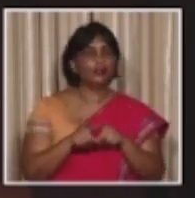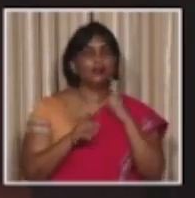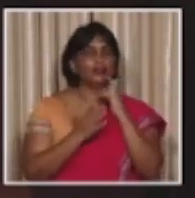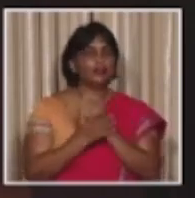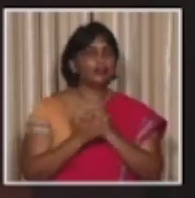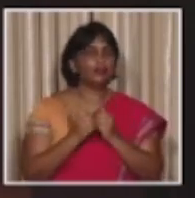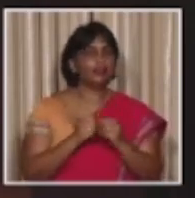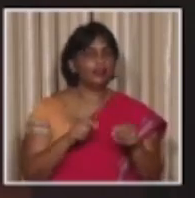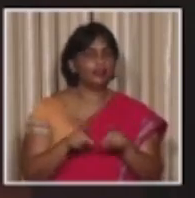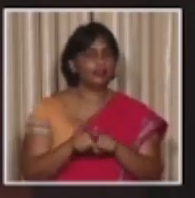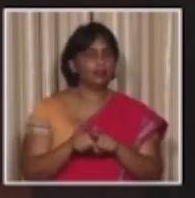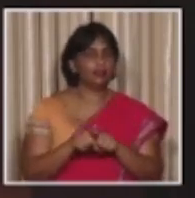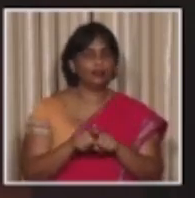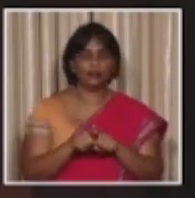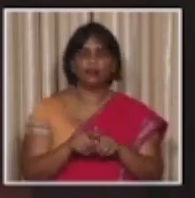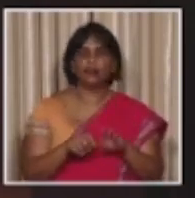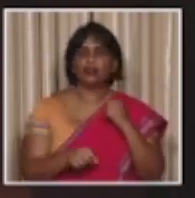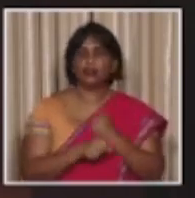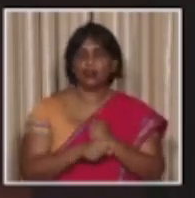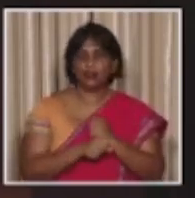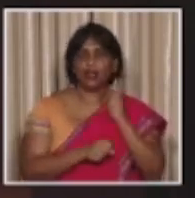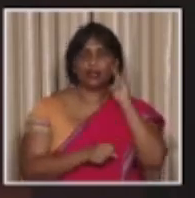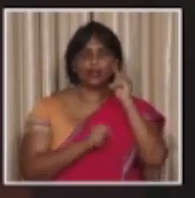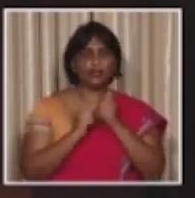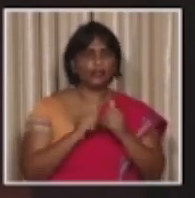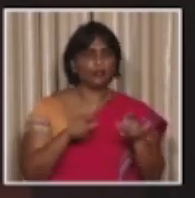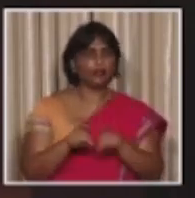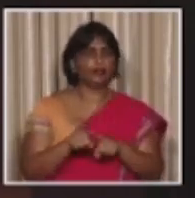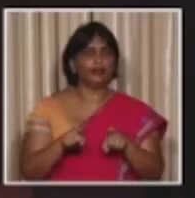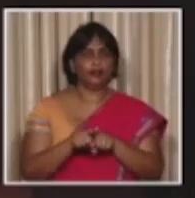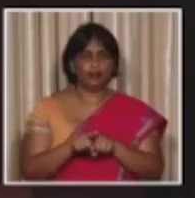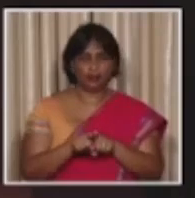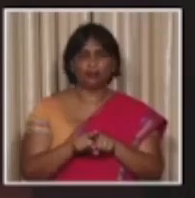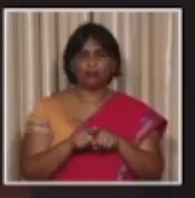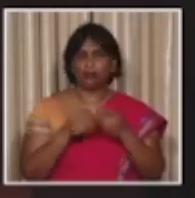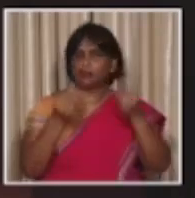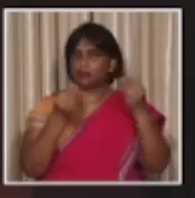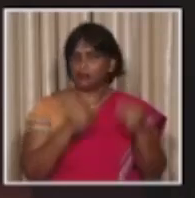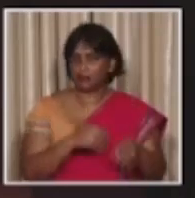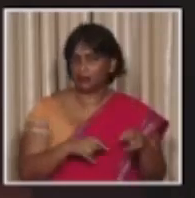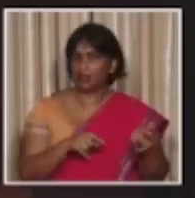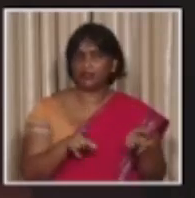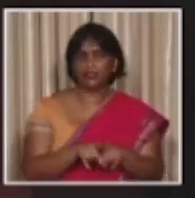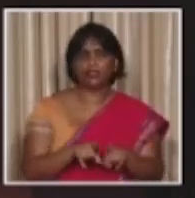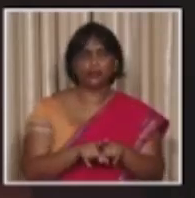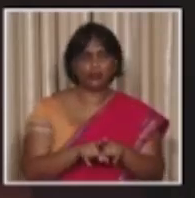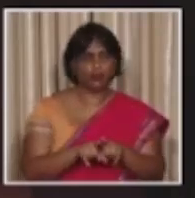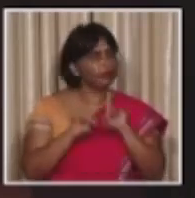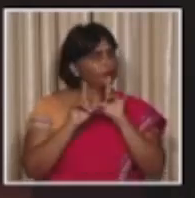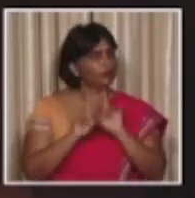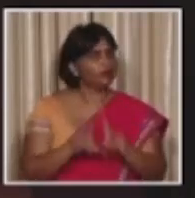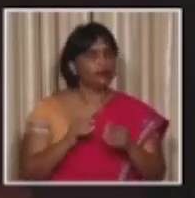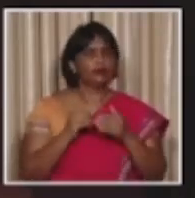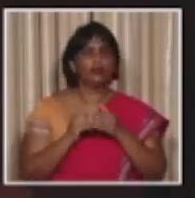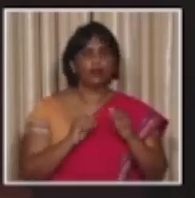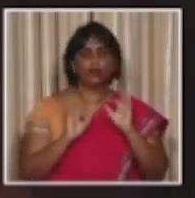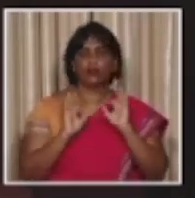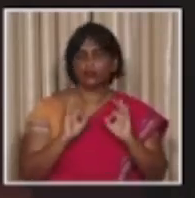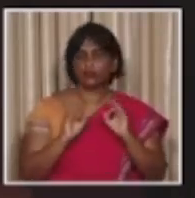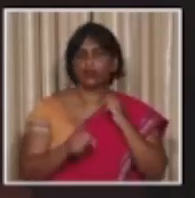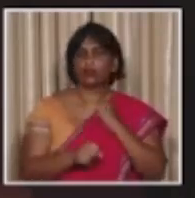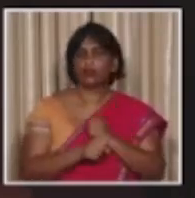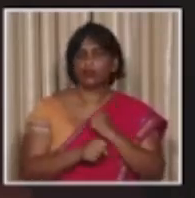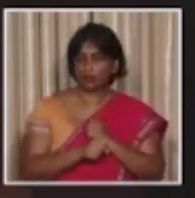ආයතන මෙහෙයවීමට රාජ්‍ය කළමනාකාරීත්වය අපොහොසත් වී තිබෙනවා එසේම සුදුසු රාජ්‍ය